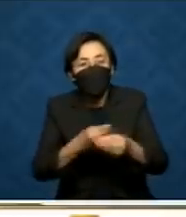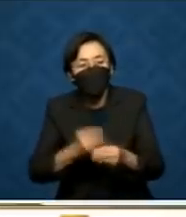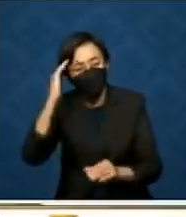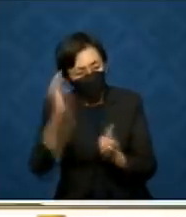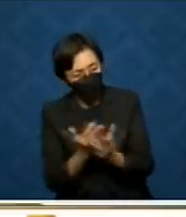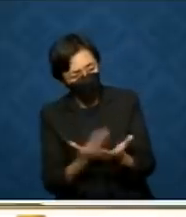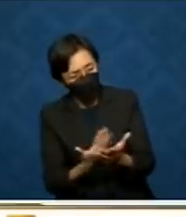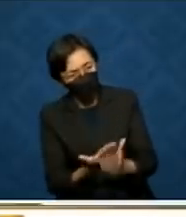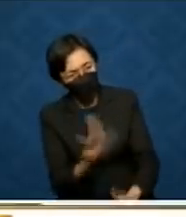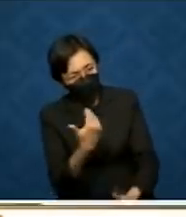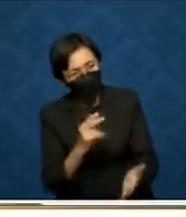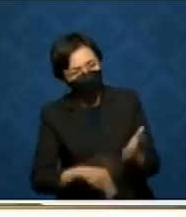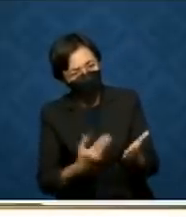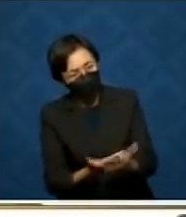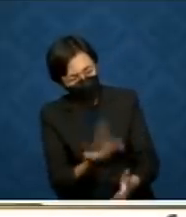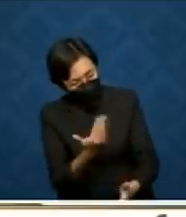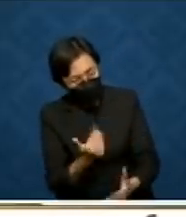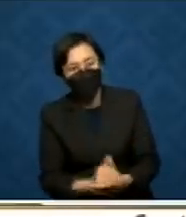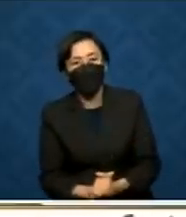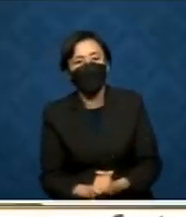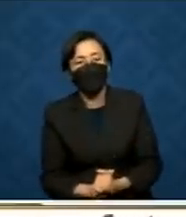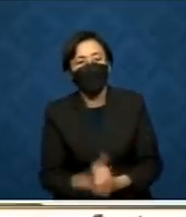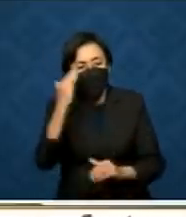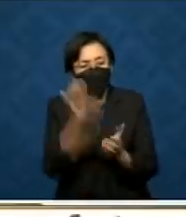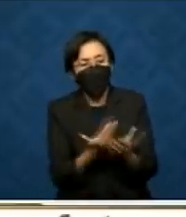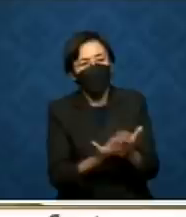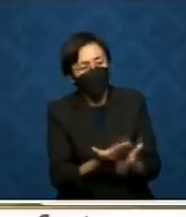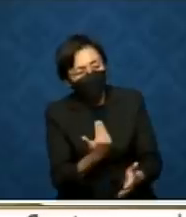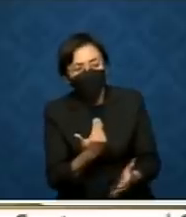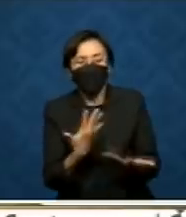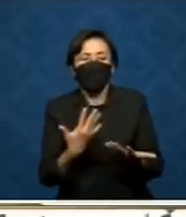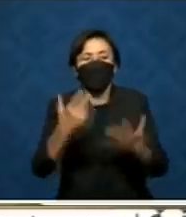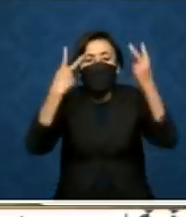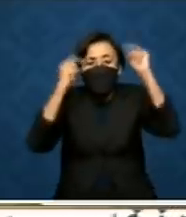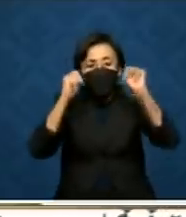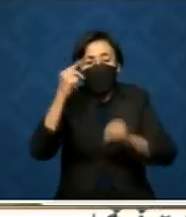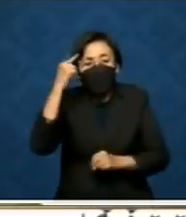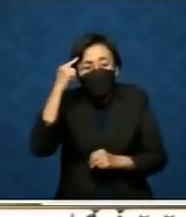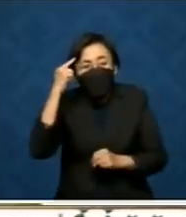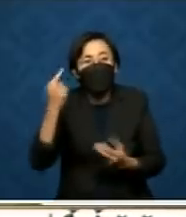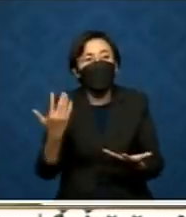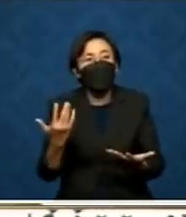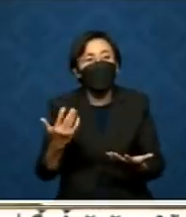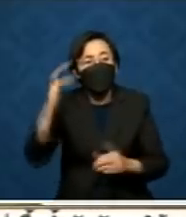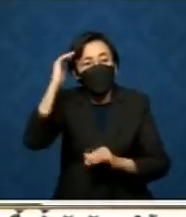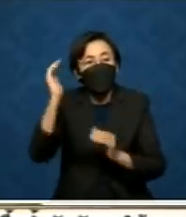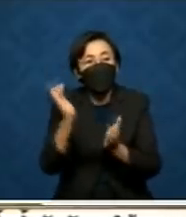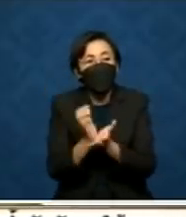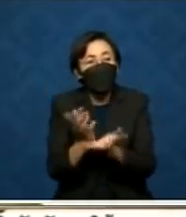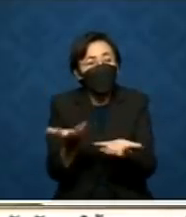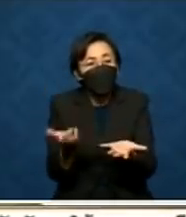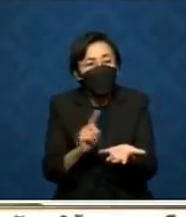อีกไถท่านนายกบอกด้วยสิงดการใช้รถช่วงไหนไหมล่ะ